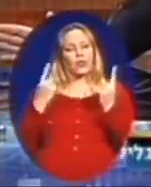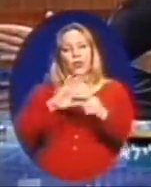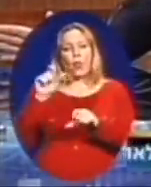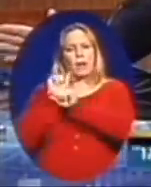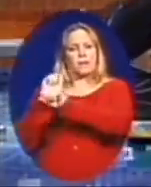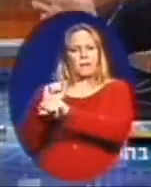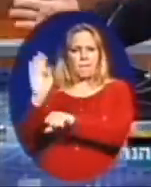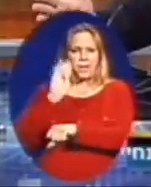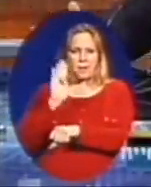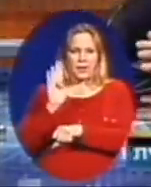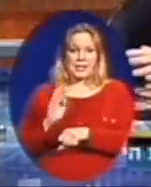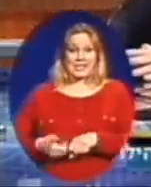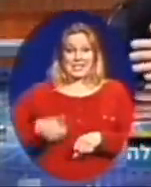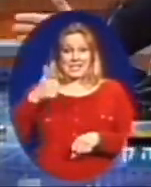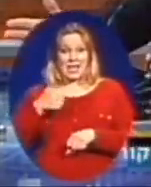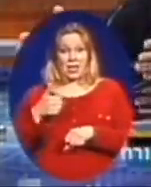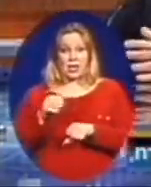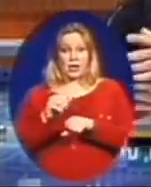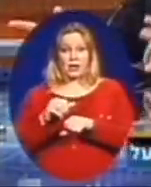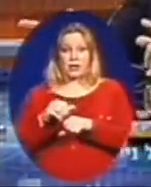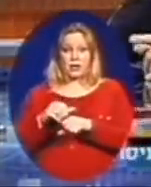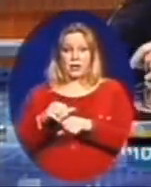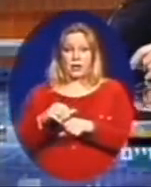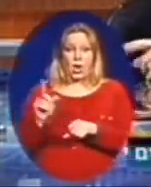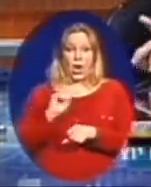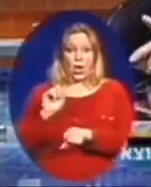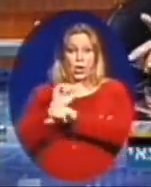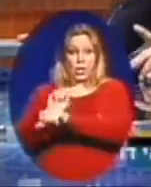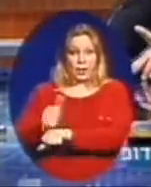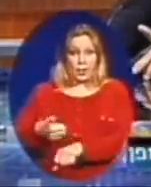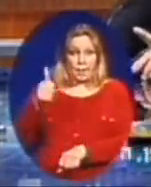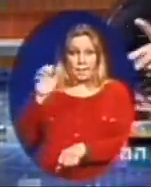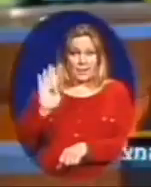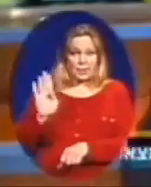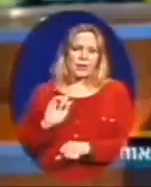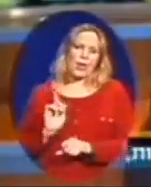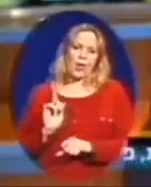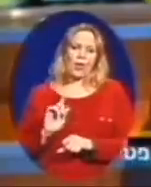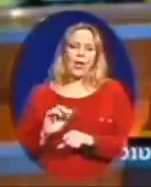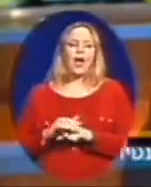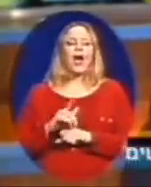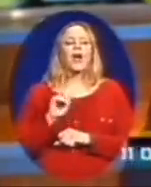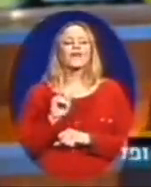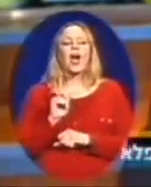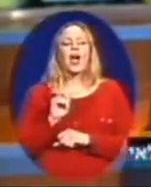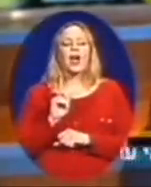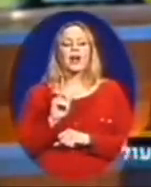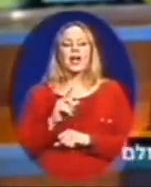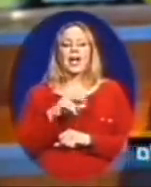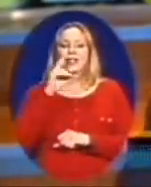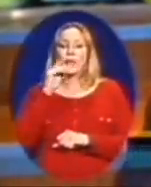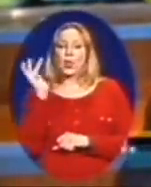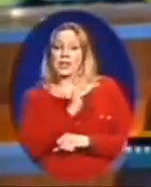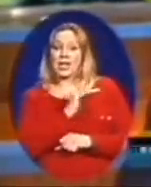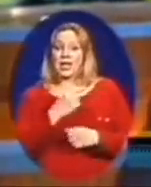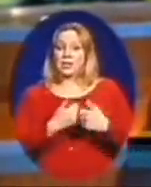לבעד נתניהו, לא היה שר ש... טבעי. נכון, אבל גם אף אחד לא דיבר בגנות המועמד היריב. למה?